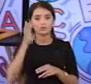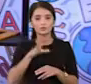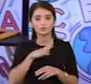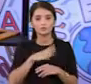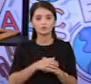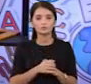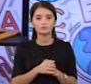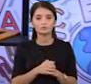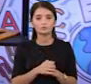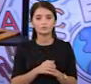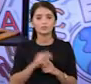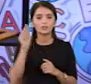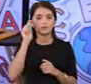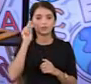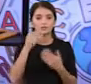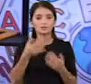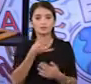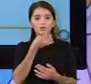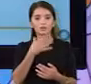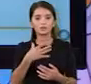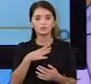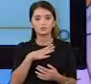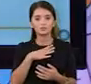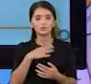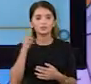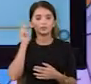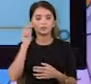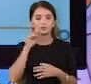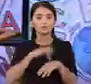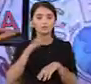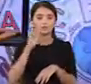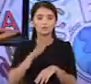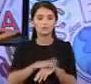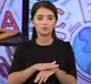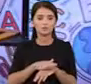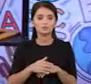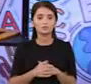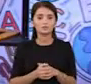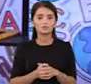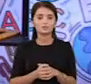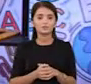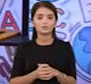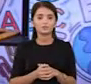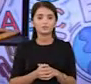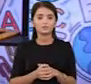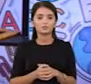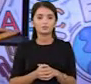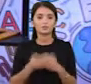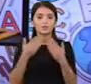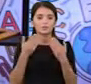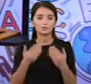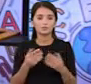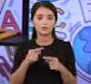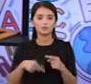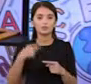soldik? Darslarga yoqdimi? Shunday qilib, darsimiz ham o'z nihoyasiga yetib bormoqda.